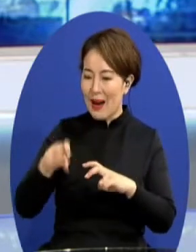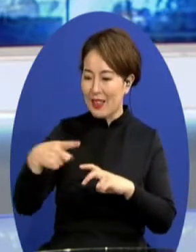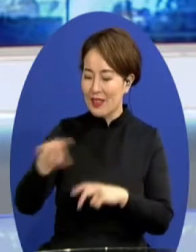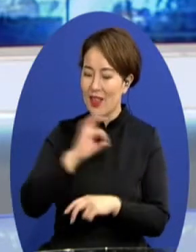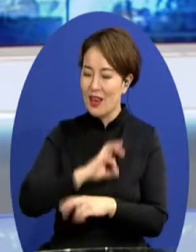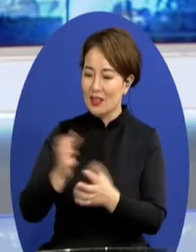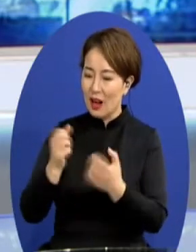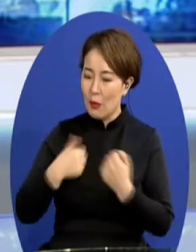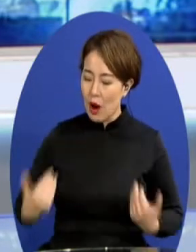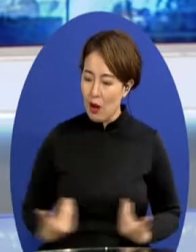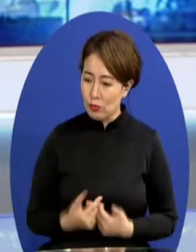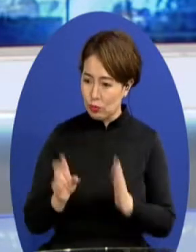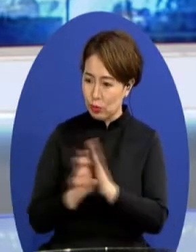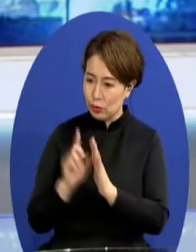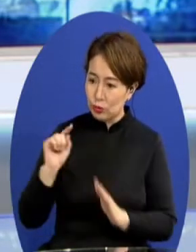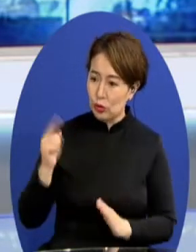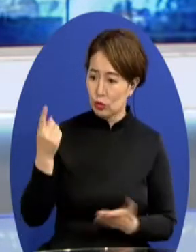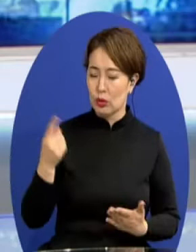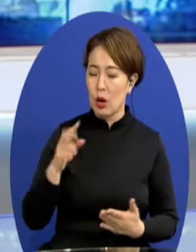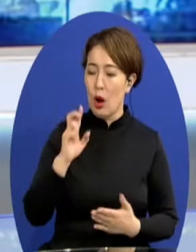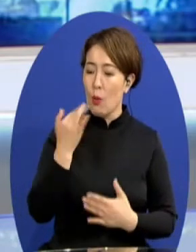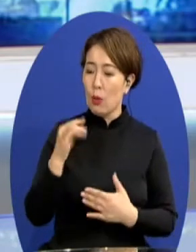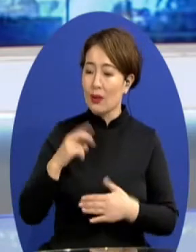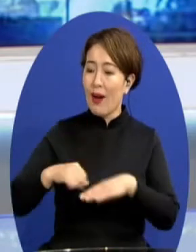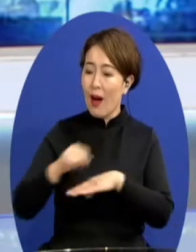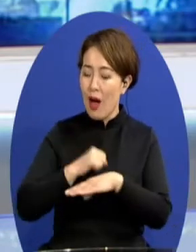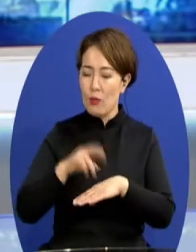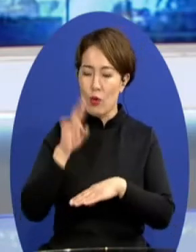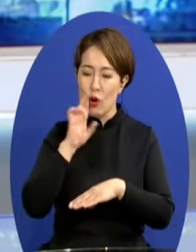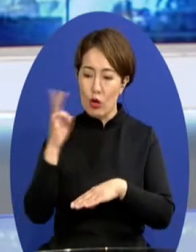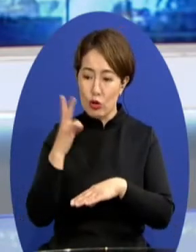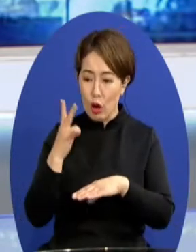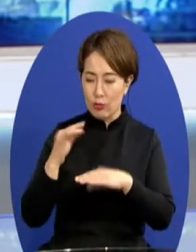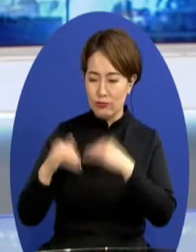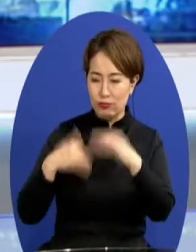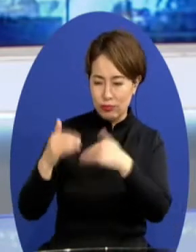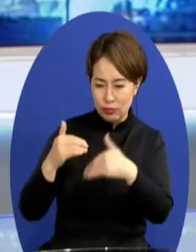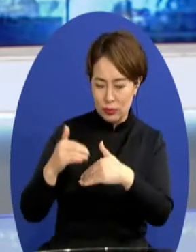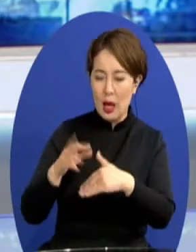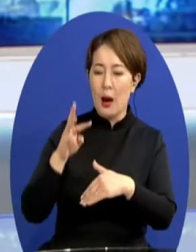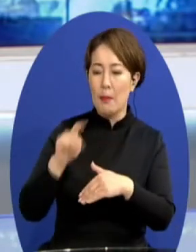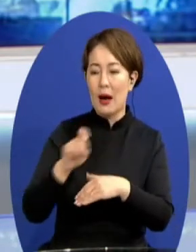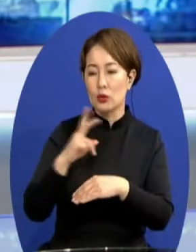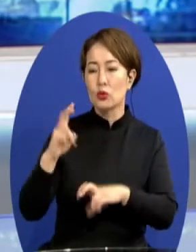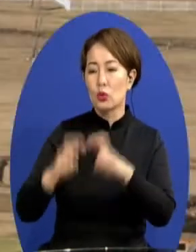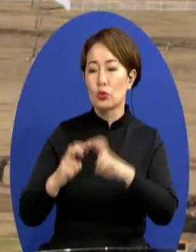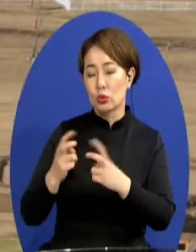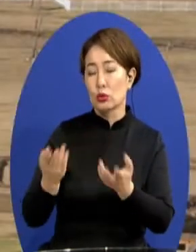юм а. Булган аймгийнхан хүнсний ногооны үйлдвэрлэлийн өргөтгөн махсууны үйлдвэртэй болж эхэлсэн байна.